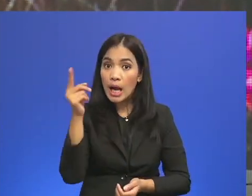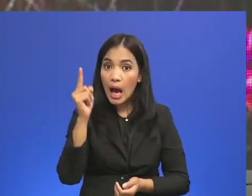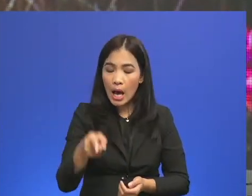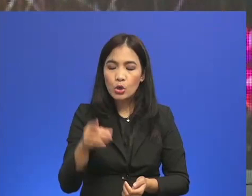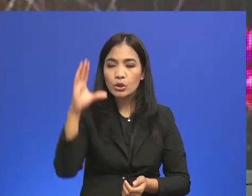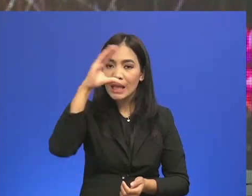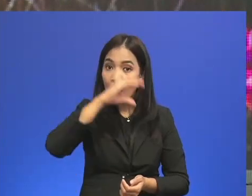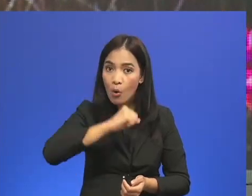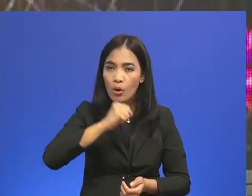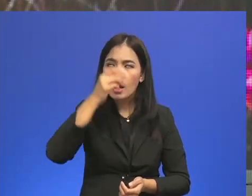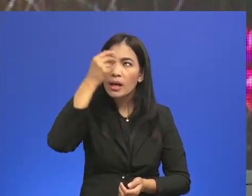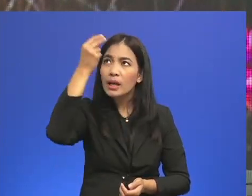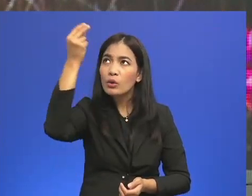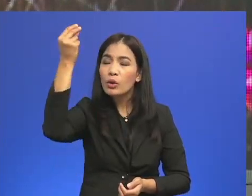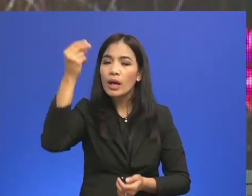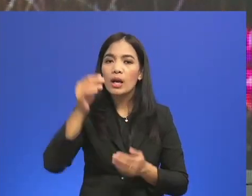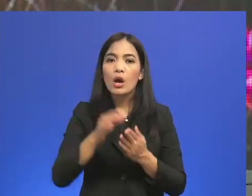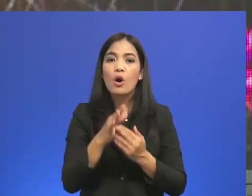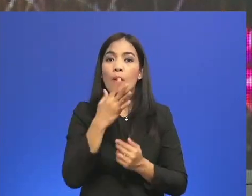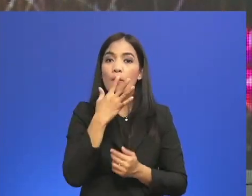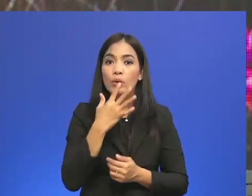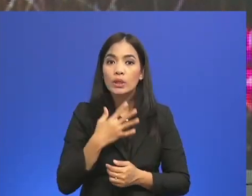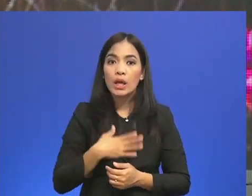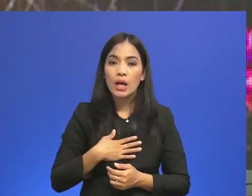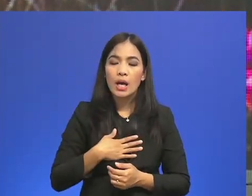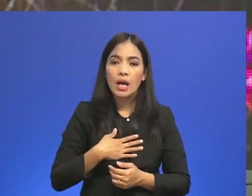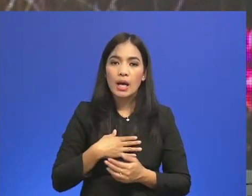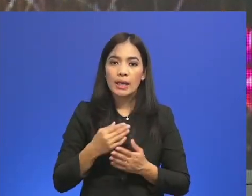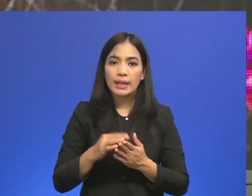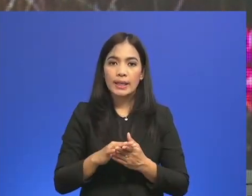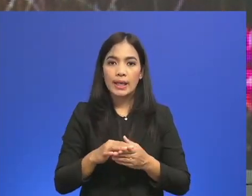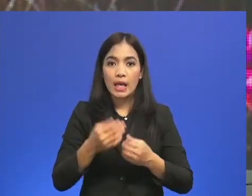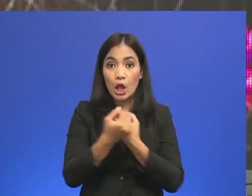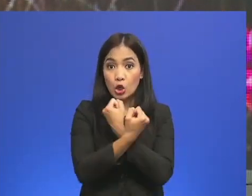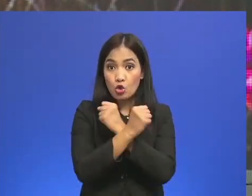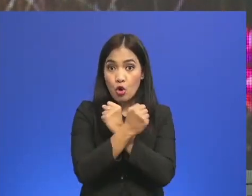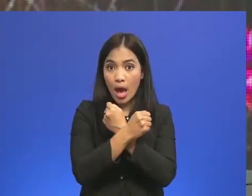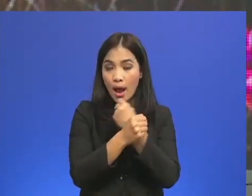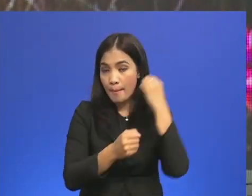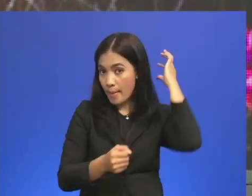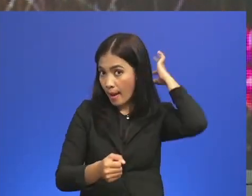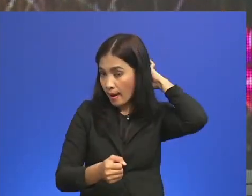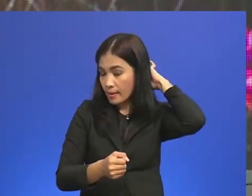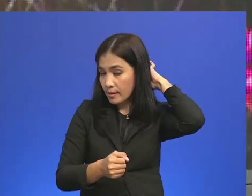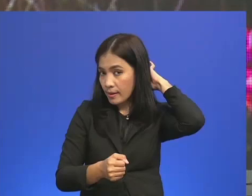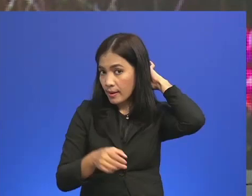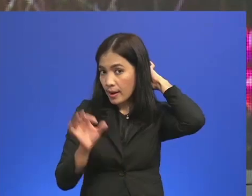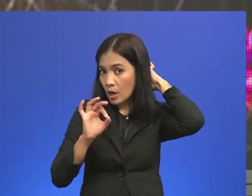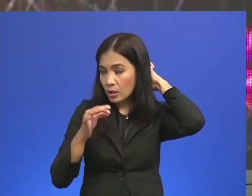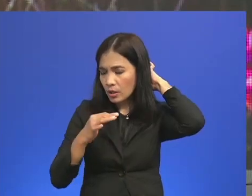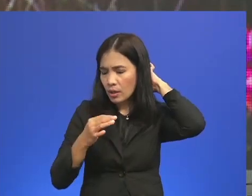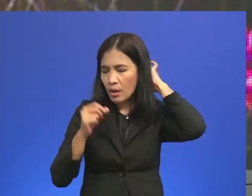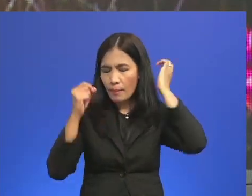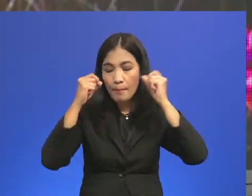Saudara memiliki saraf belakang, di tulang belakang kejepit saja. Anda sudah tidak bisa